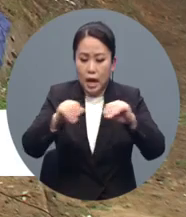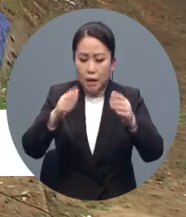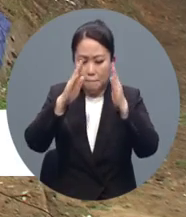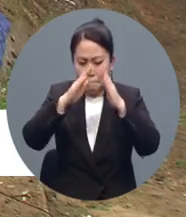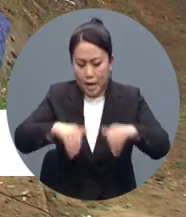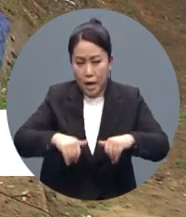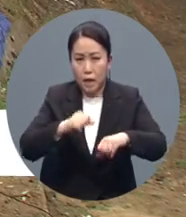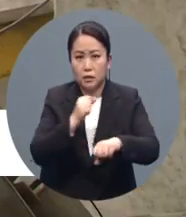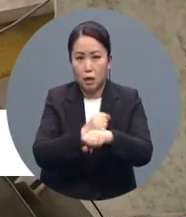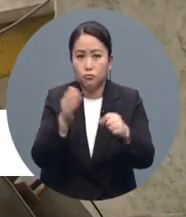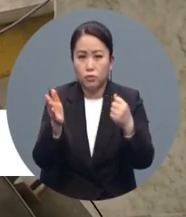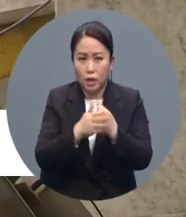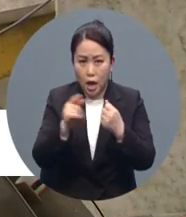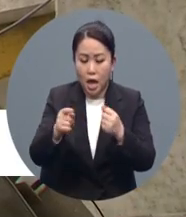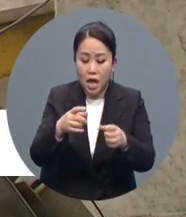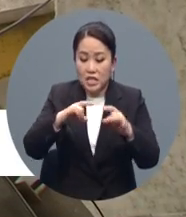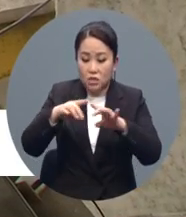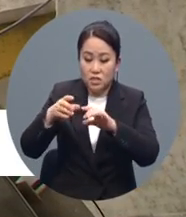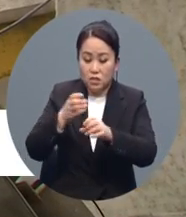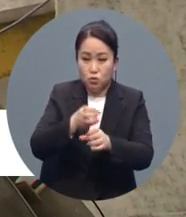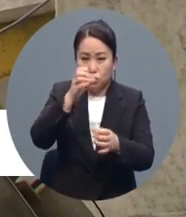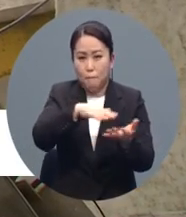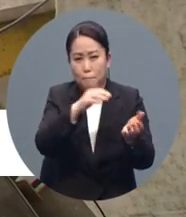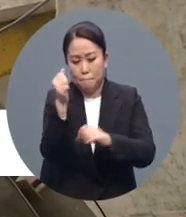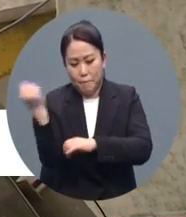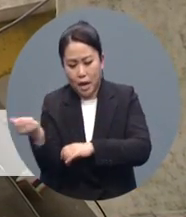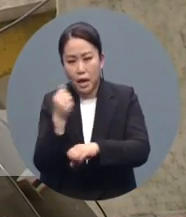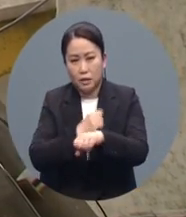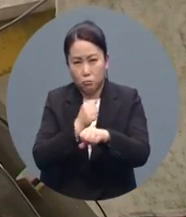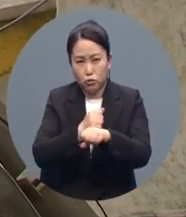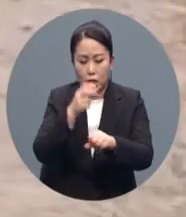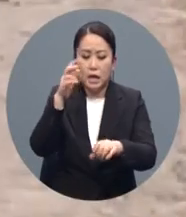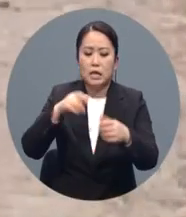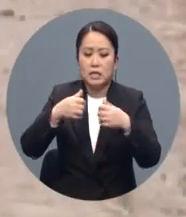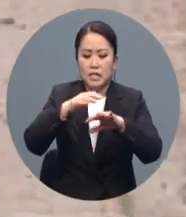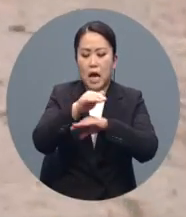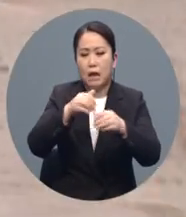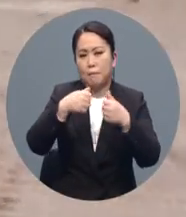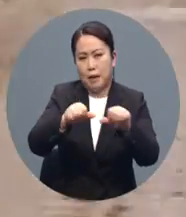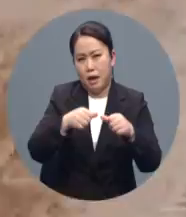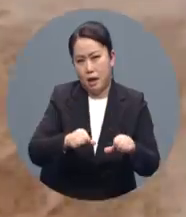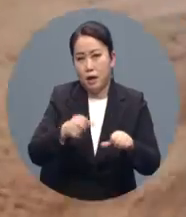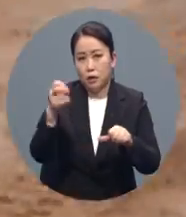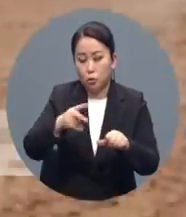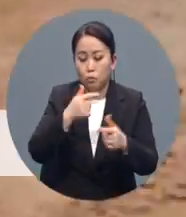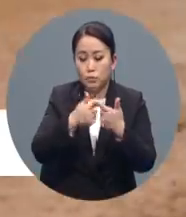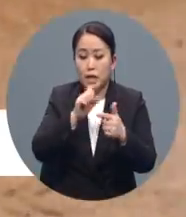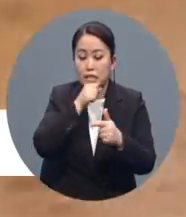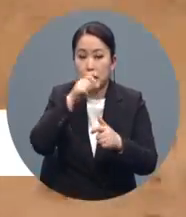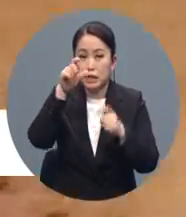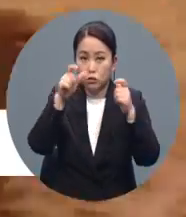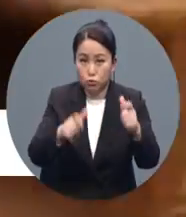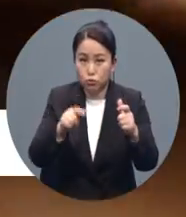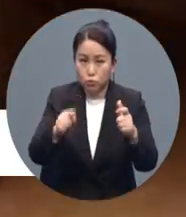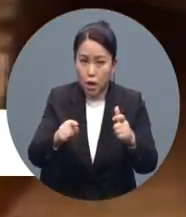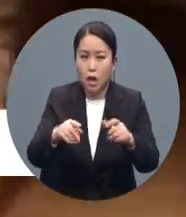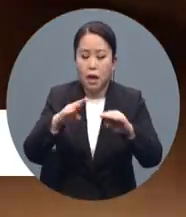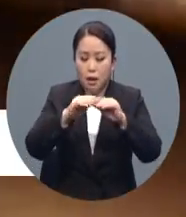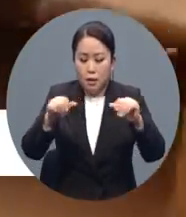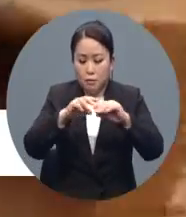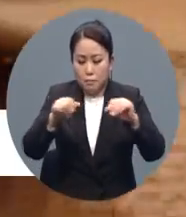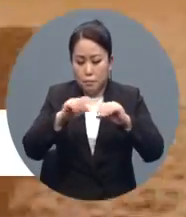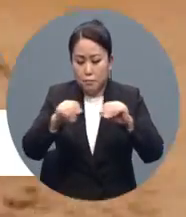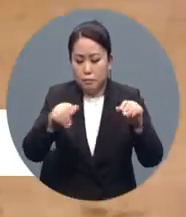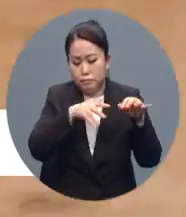전신주가 쓰러지면서 주차된 차량 일부가 파손됐고 부산 진구의 한 아파트 공사장에서는 토사가 쓸려 내려와